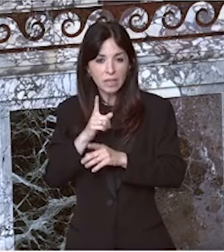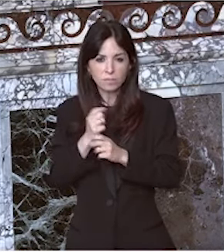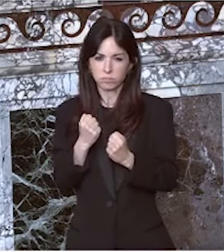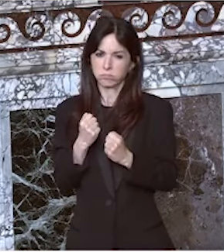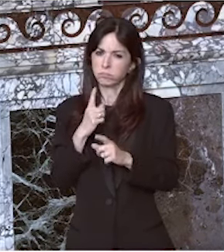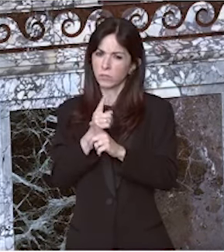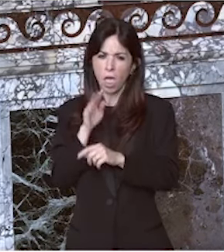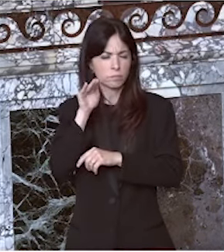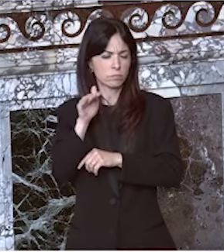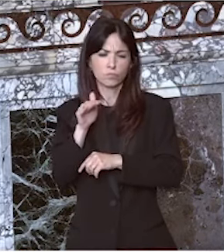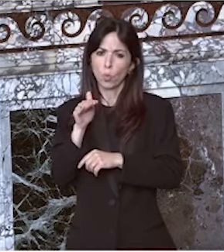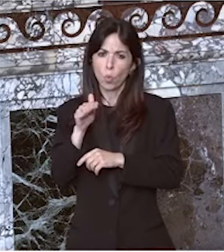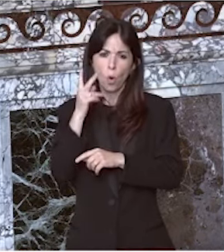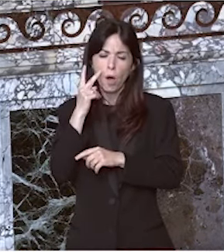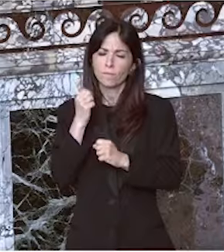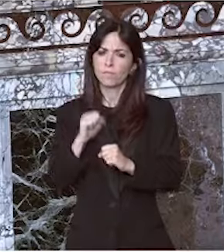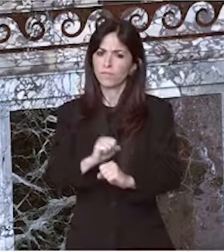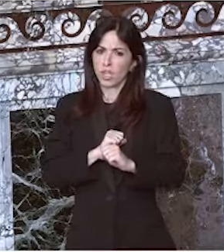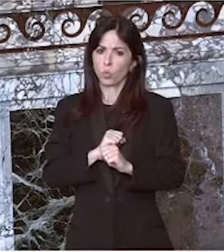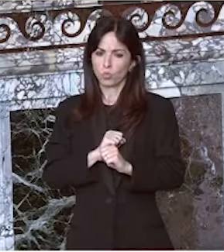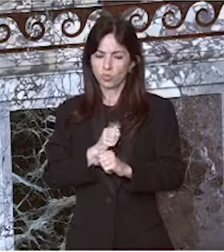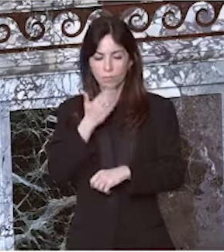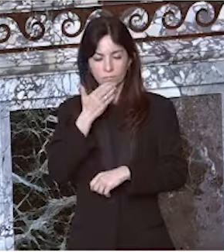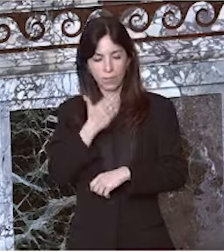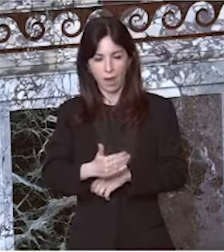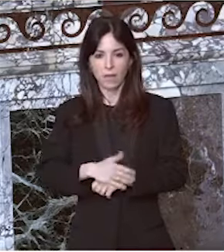guardare con fiducia al futuro. Grazie mille.